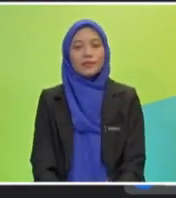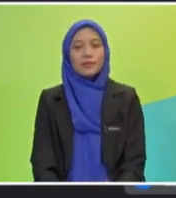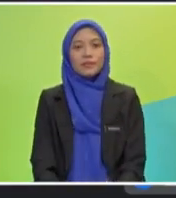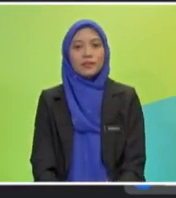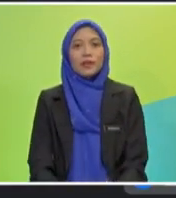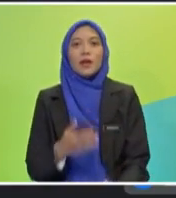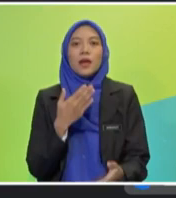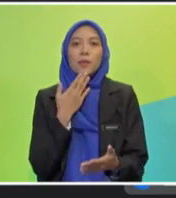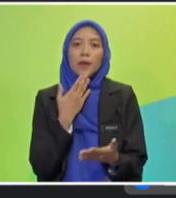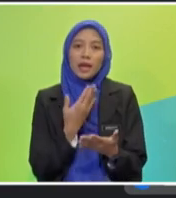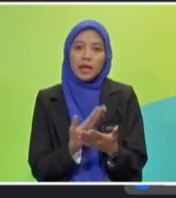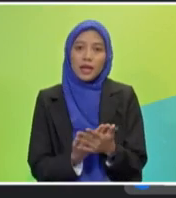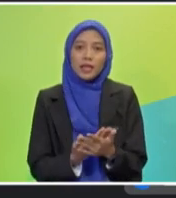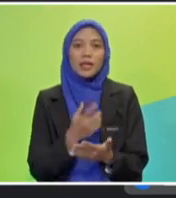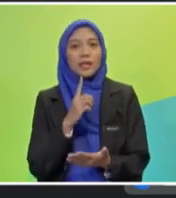Baiklah.